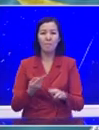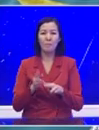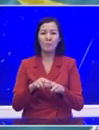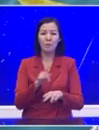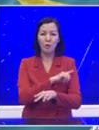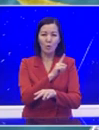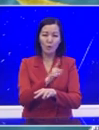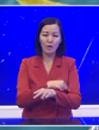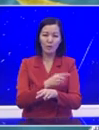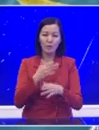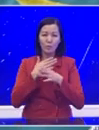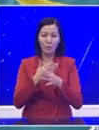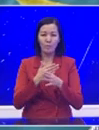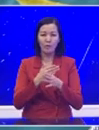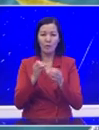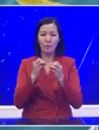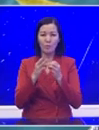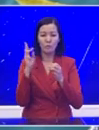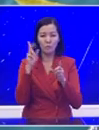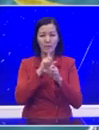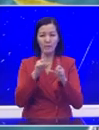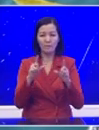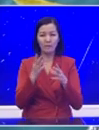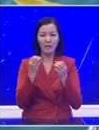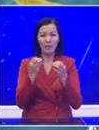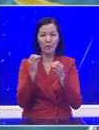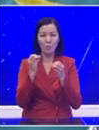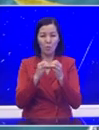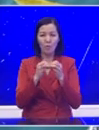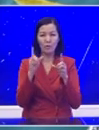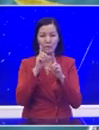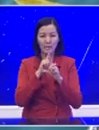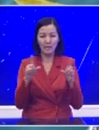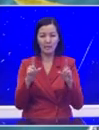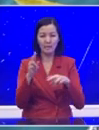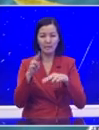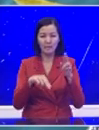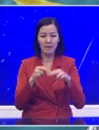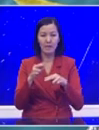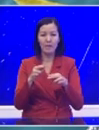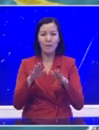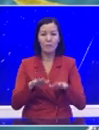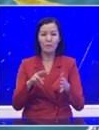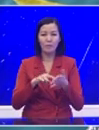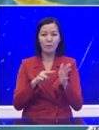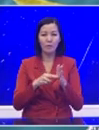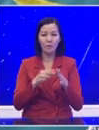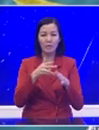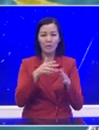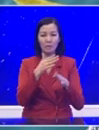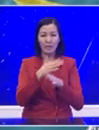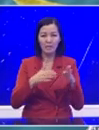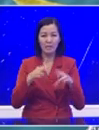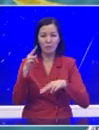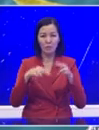қуатты серпін береді. Біз қазір 13 мектеп салып жатырмыз. Тағы 10 салынса, оның сыртында біз жергілікті бюджет есебінен жартысының құрылысын